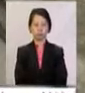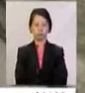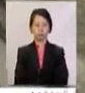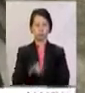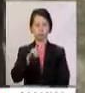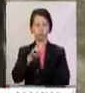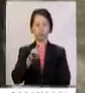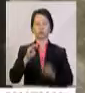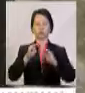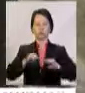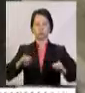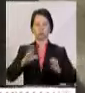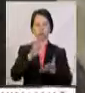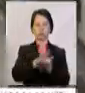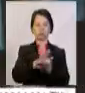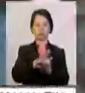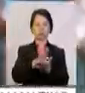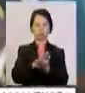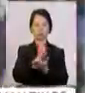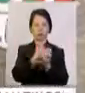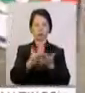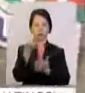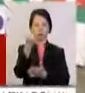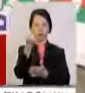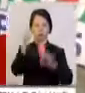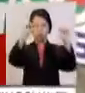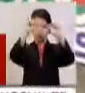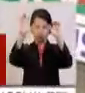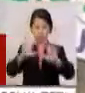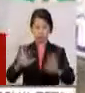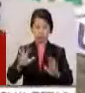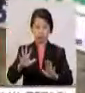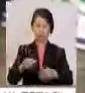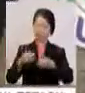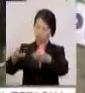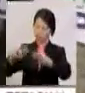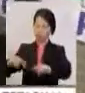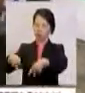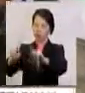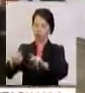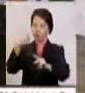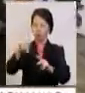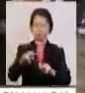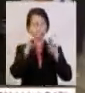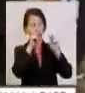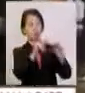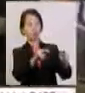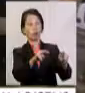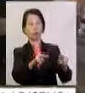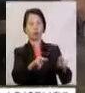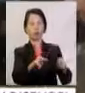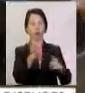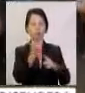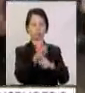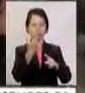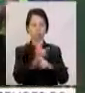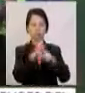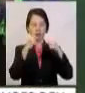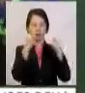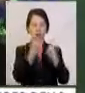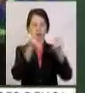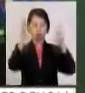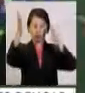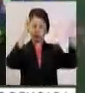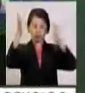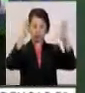30 pelajar daripada SMK Seksyen 11 Shah Alam Selangor diberi peluang untuk menyaksikan sendiri sesi latihan skuad